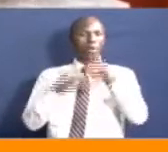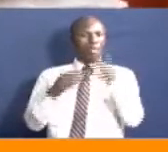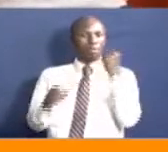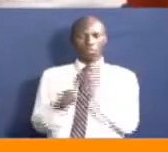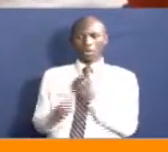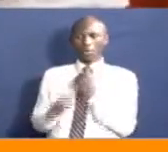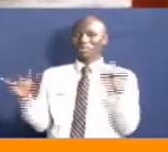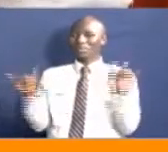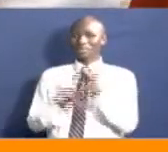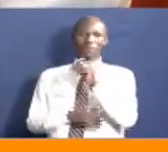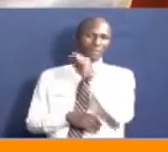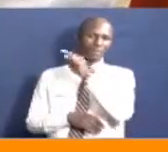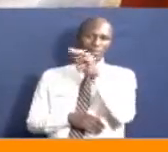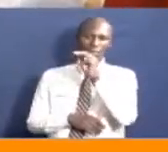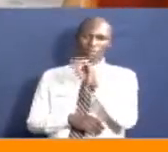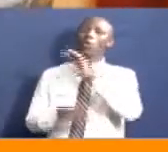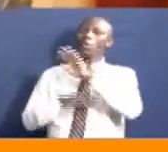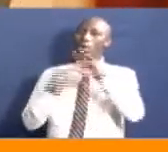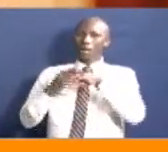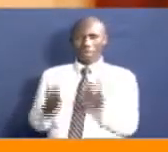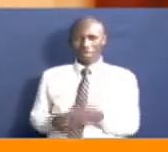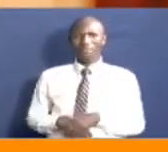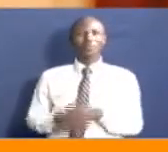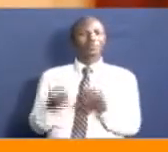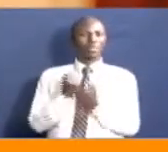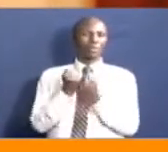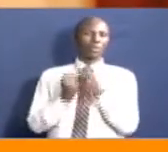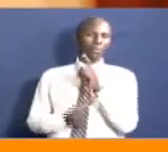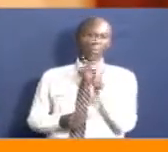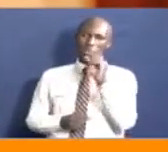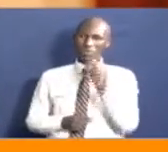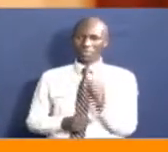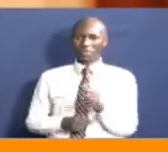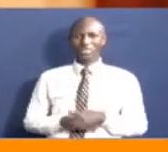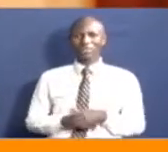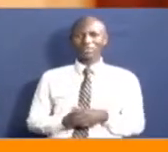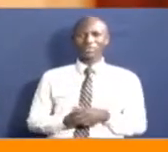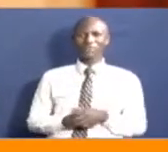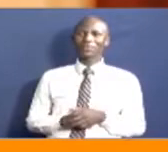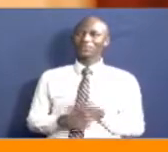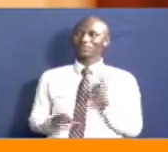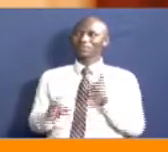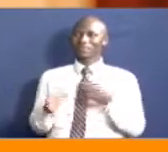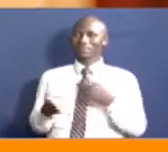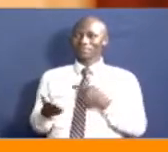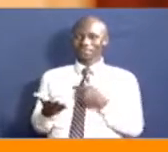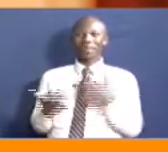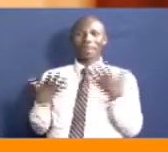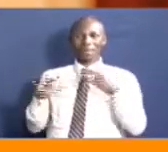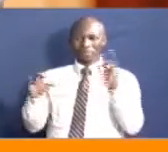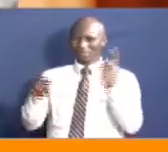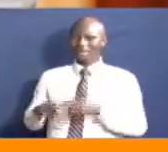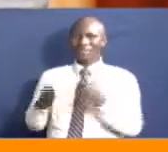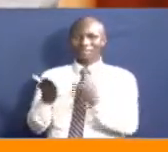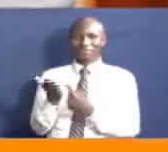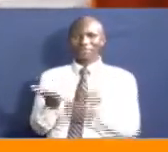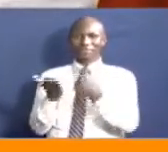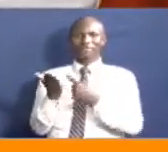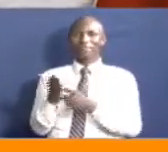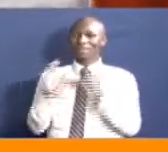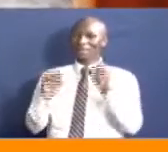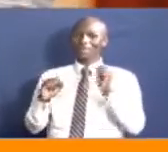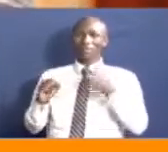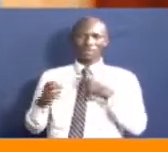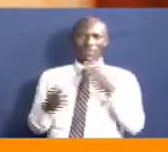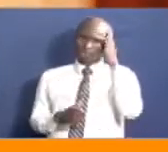zinafanya kazi kama Azimio na wale wengine, supportieni Oka ishikane vizuri. Ikishikana vizuri watu wakae chini waongee tuweze